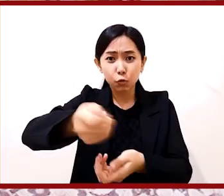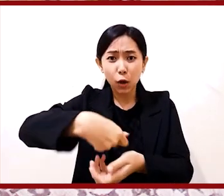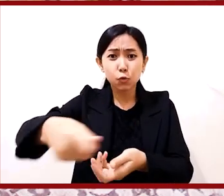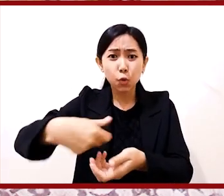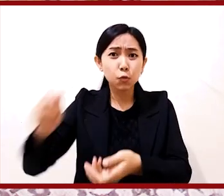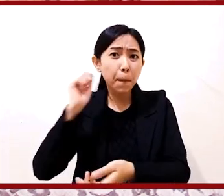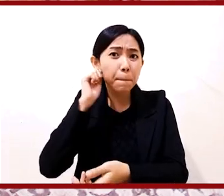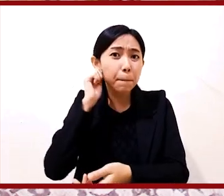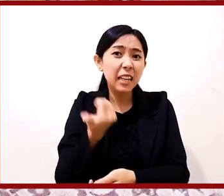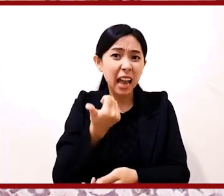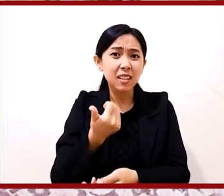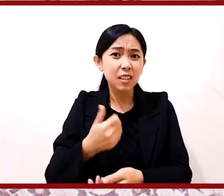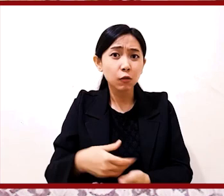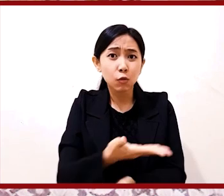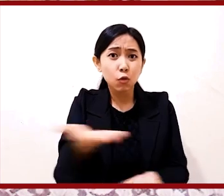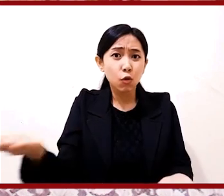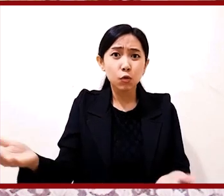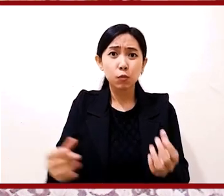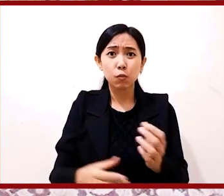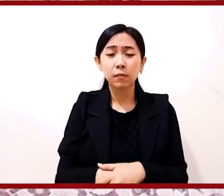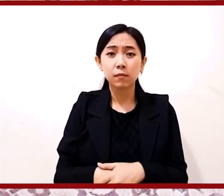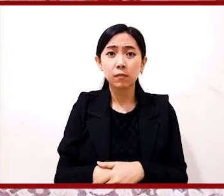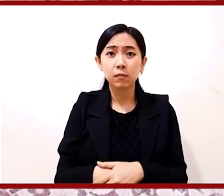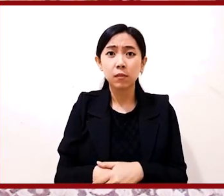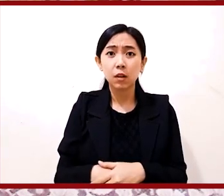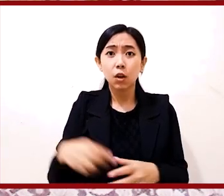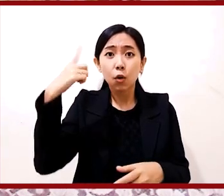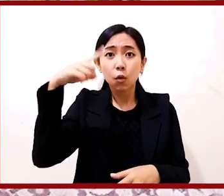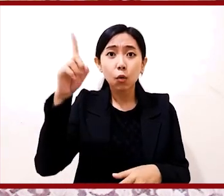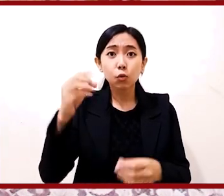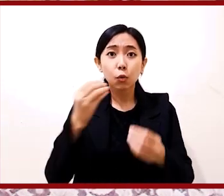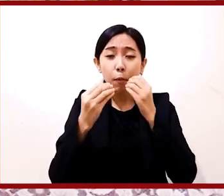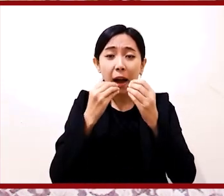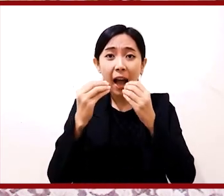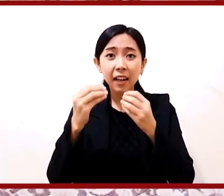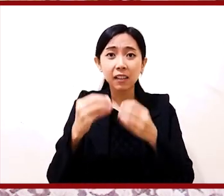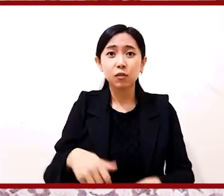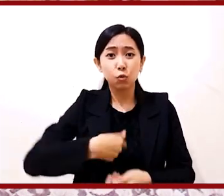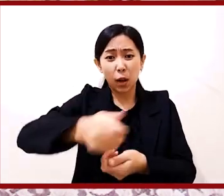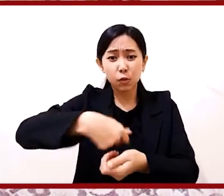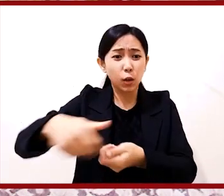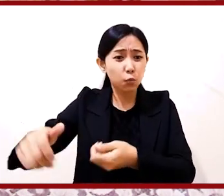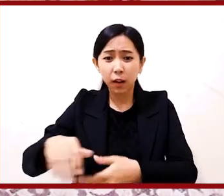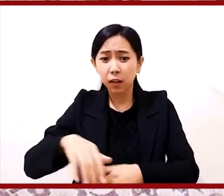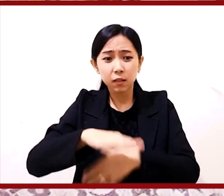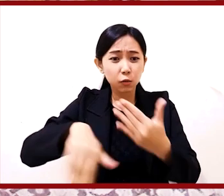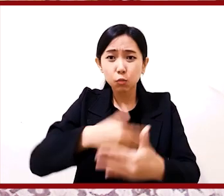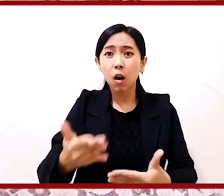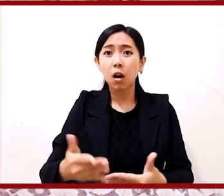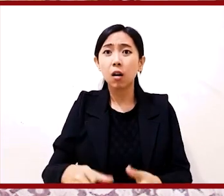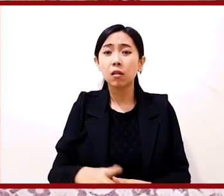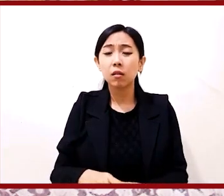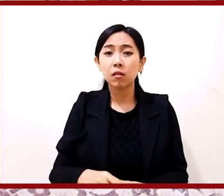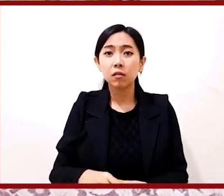menjual harta perhiasan, emas, batik, bahkan sampai sendok untuk membeli makanan.